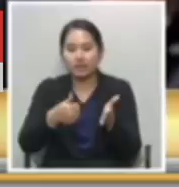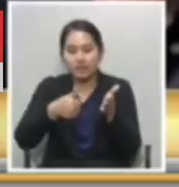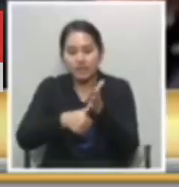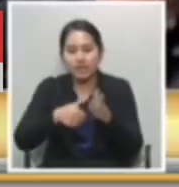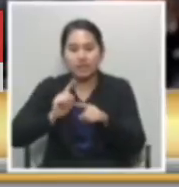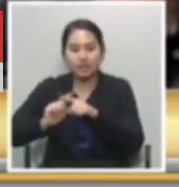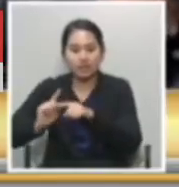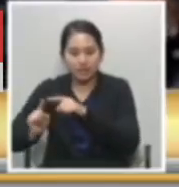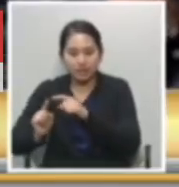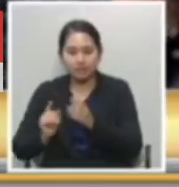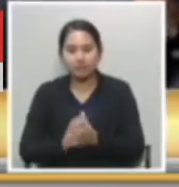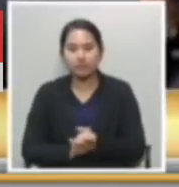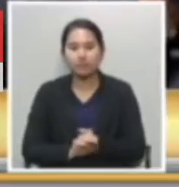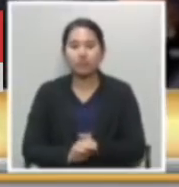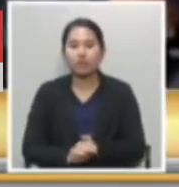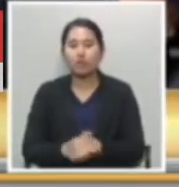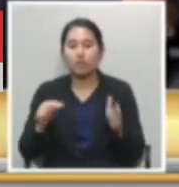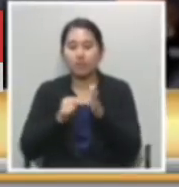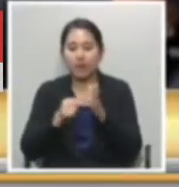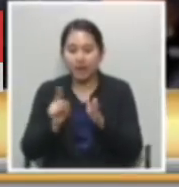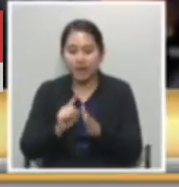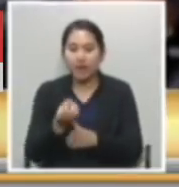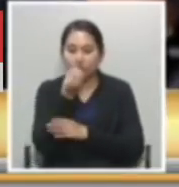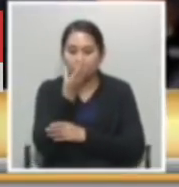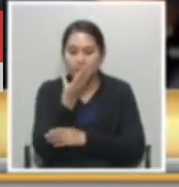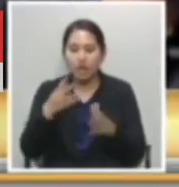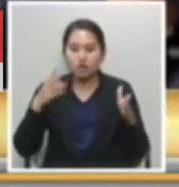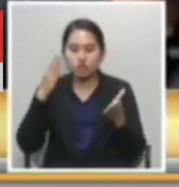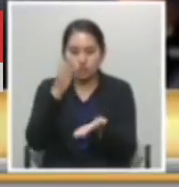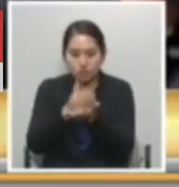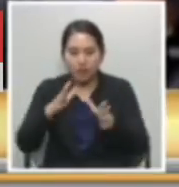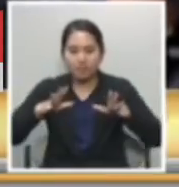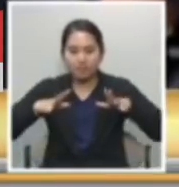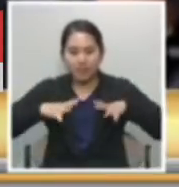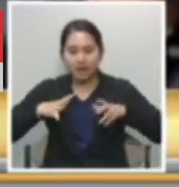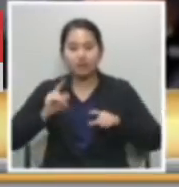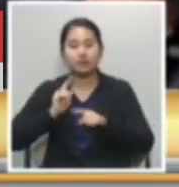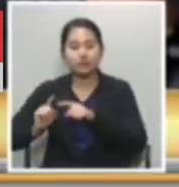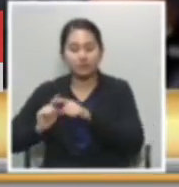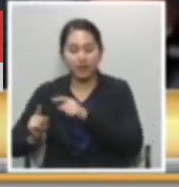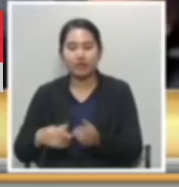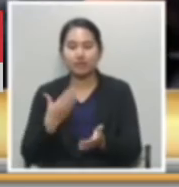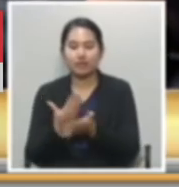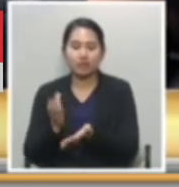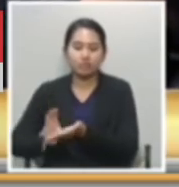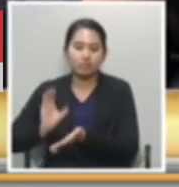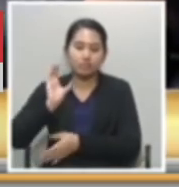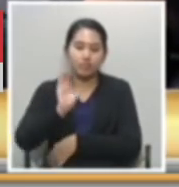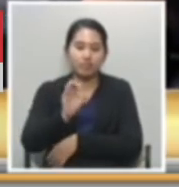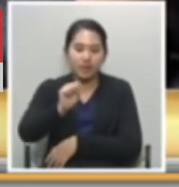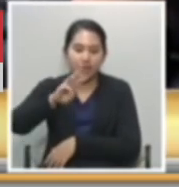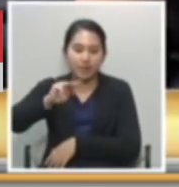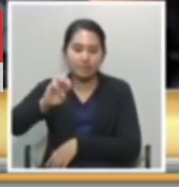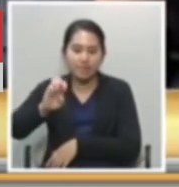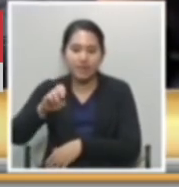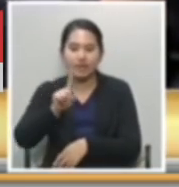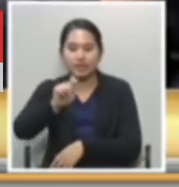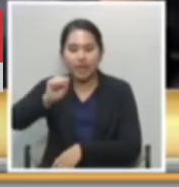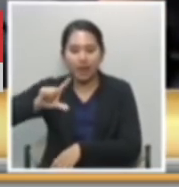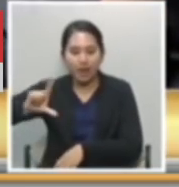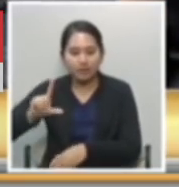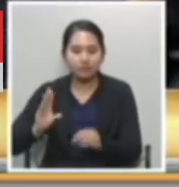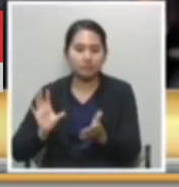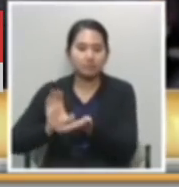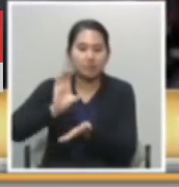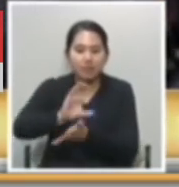แล้วคือการพักหนี้หยุดดอกเบี้ยลดดอกเบี้ยแล้วต้องเติมเงินเข้าไปใน SME 100แสนล้านเ